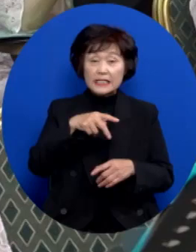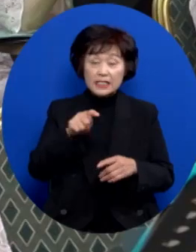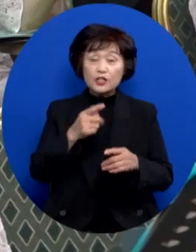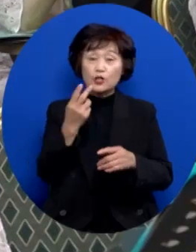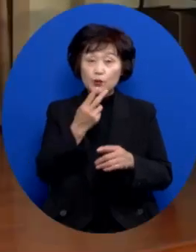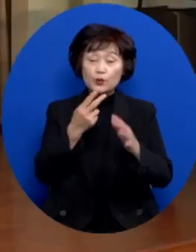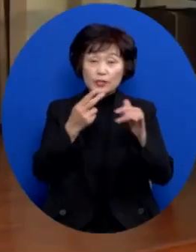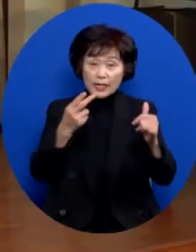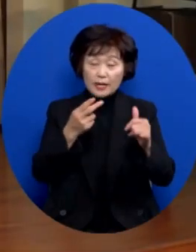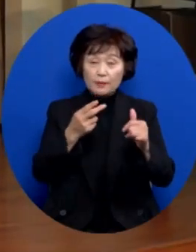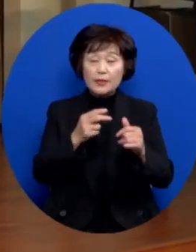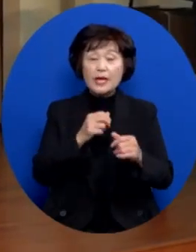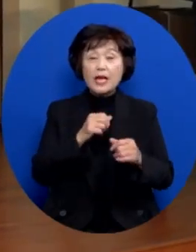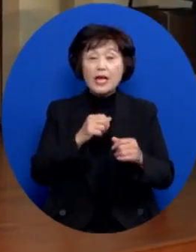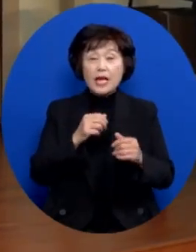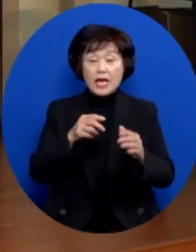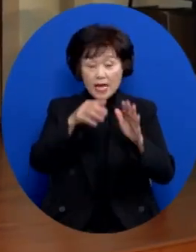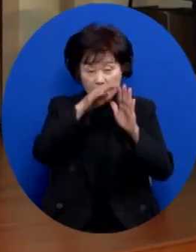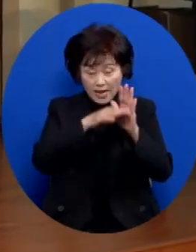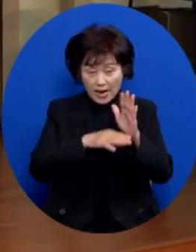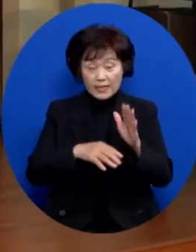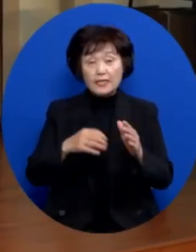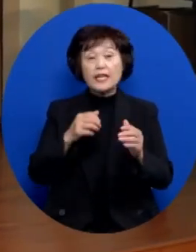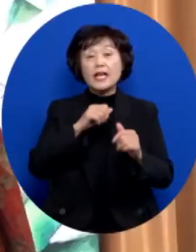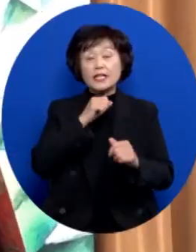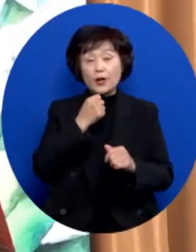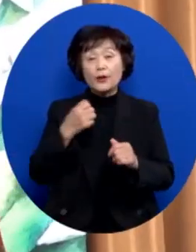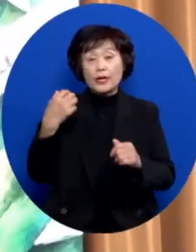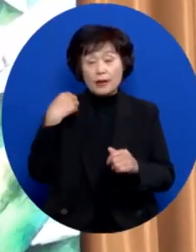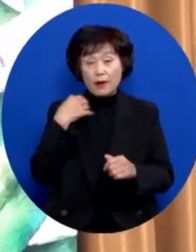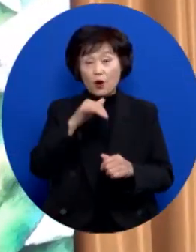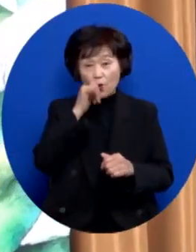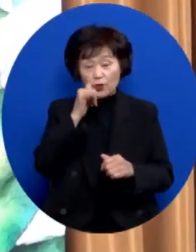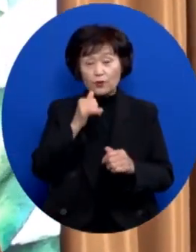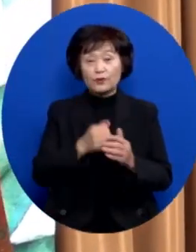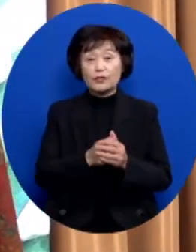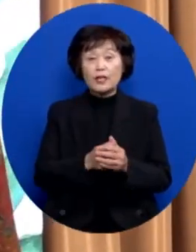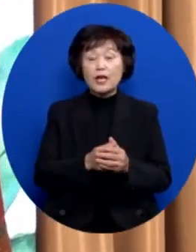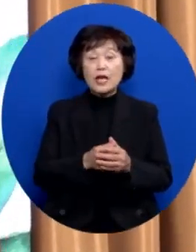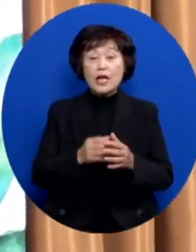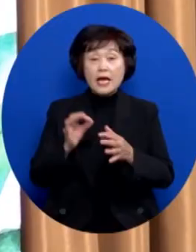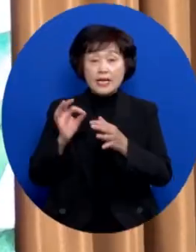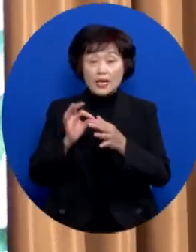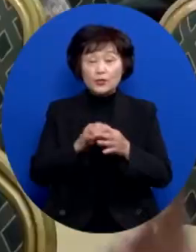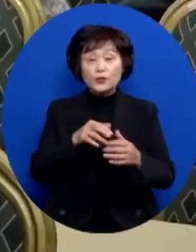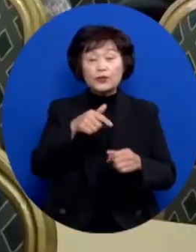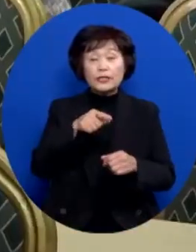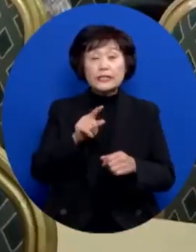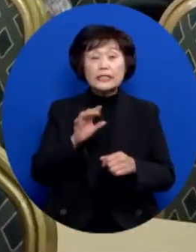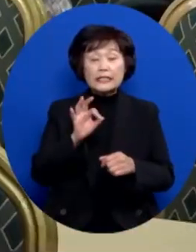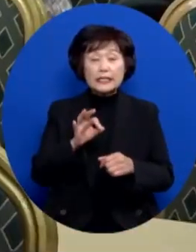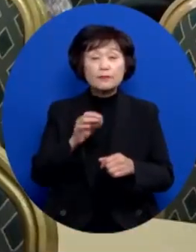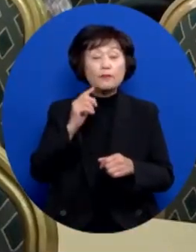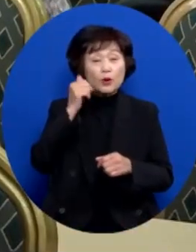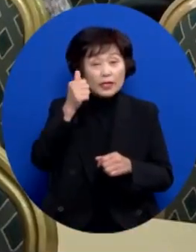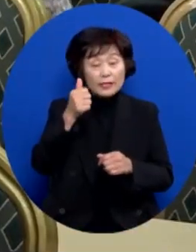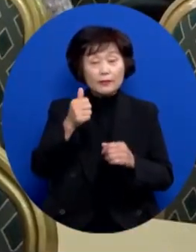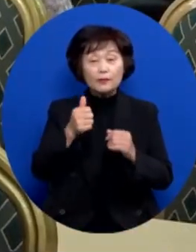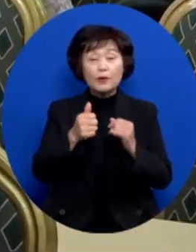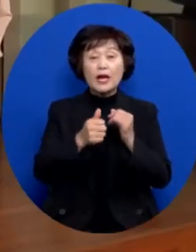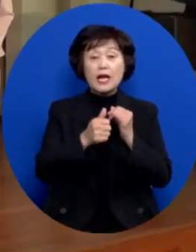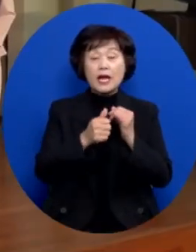시작한 찬양축제. 코로나 기간에도 꾸준히 노숙인 사역을 진행한 김경애 목사와 남편 김승용 목사를